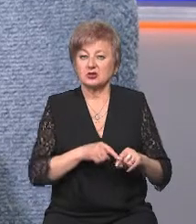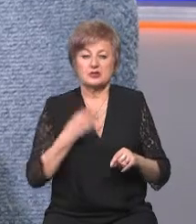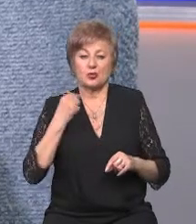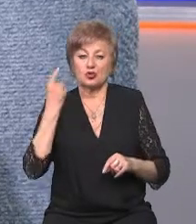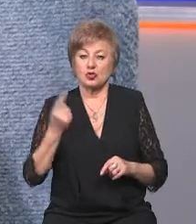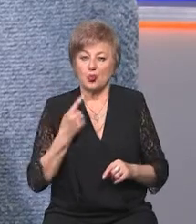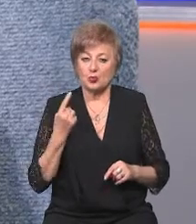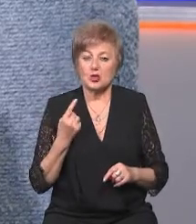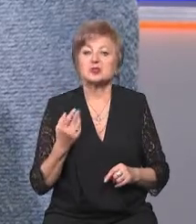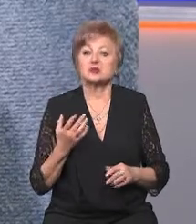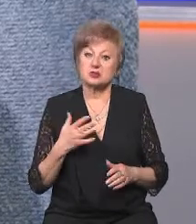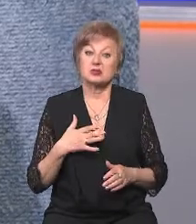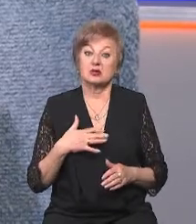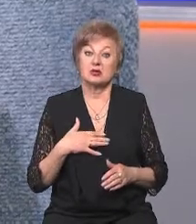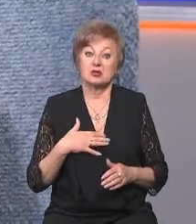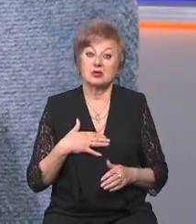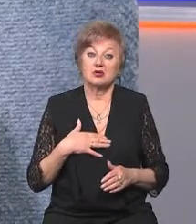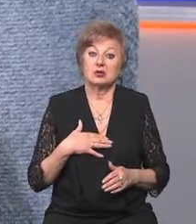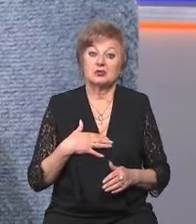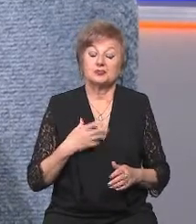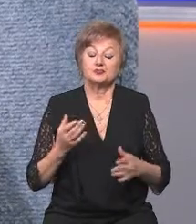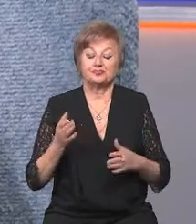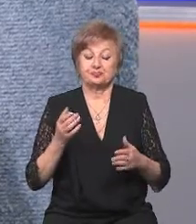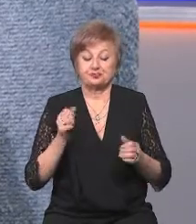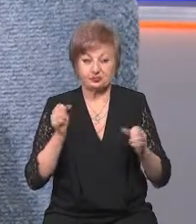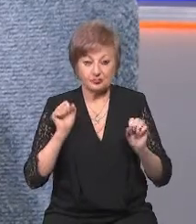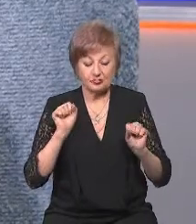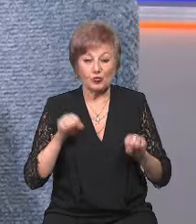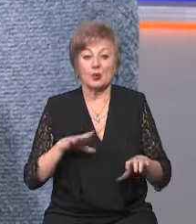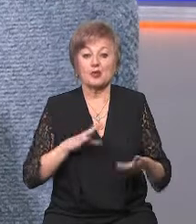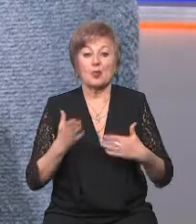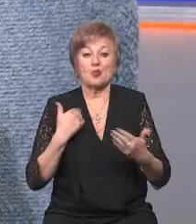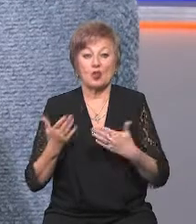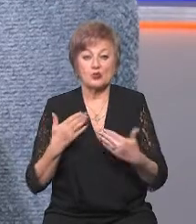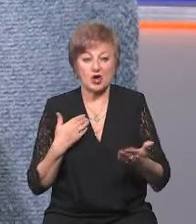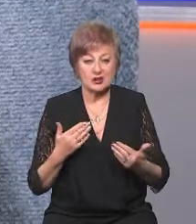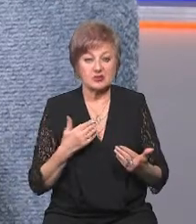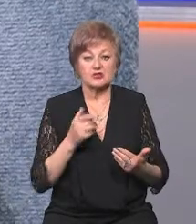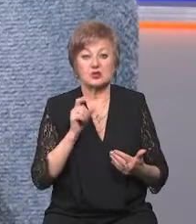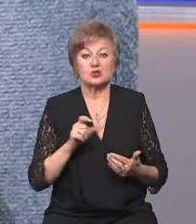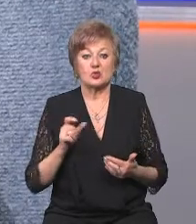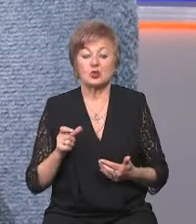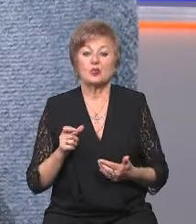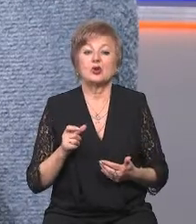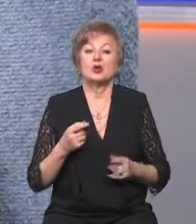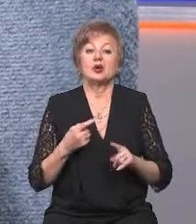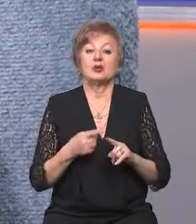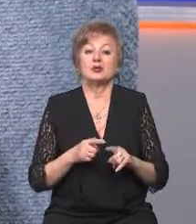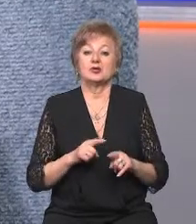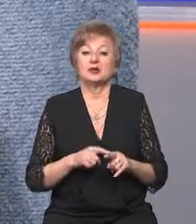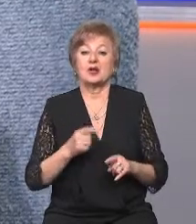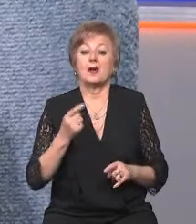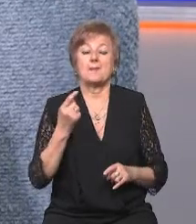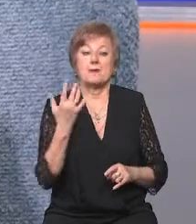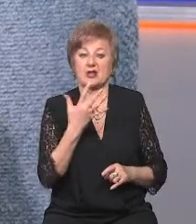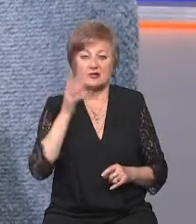І з деякими нашим кореспондентам вдалося поспілкуватися, от як у них відбувся перший етап реформування первинної ланки